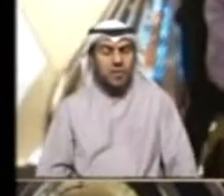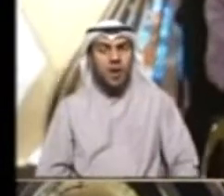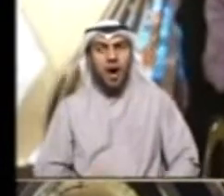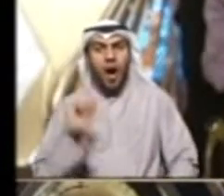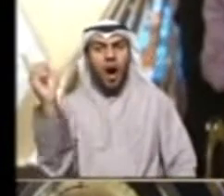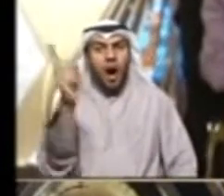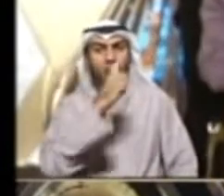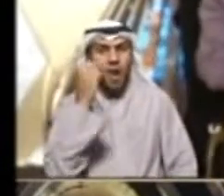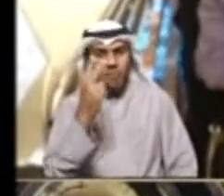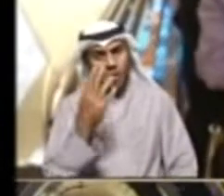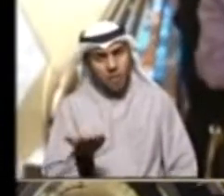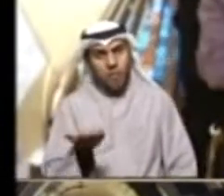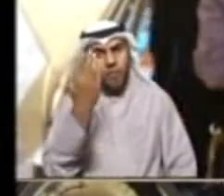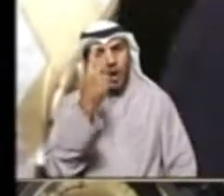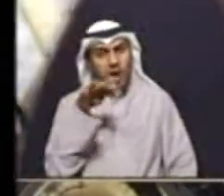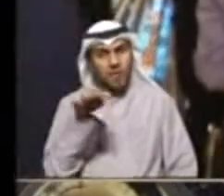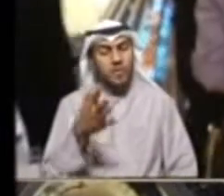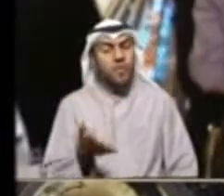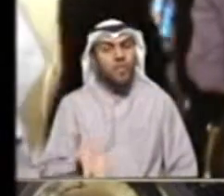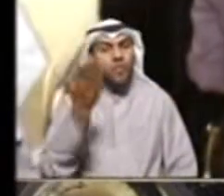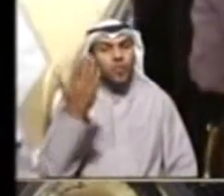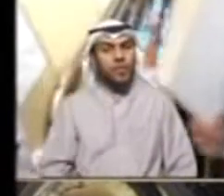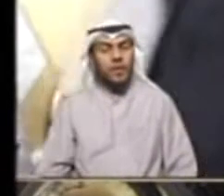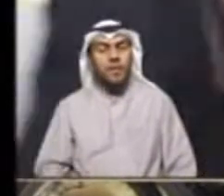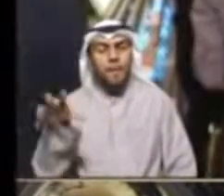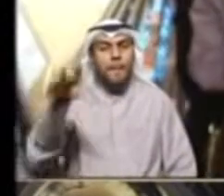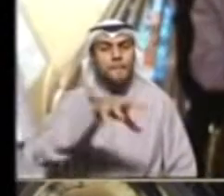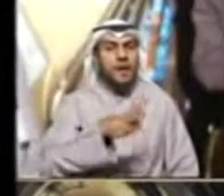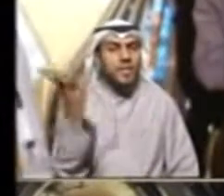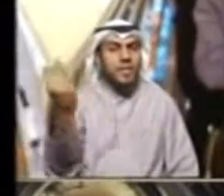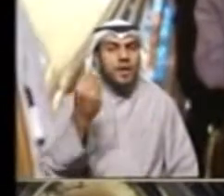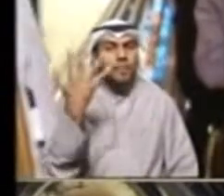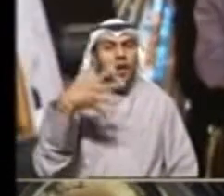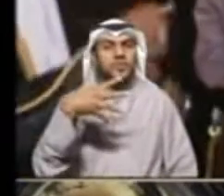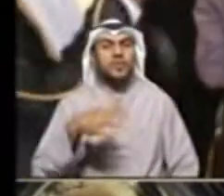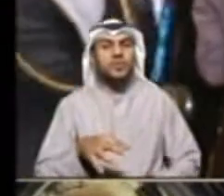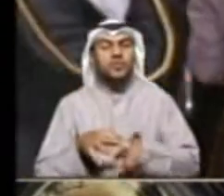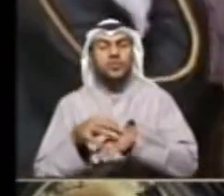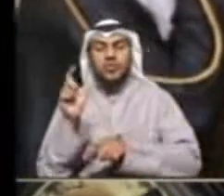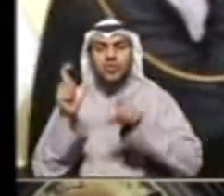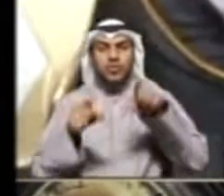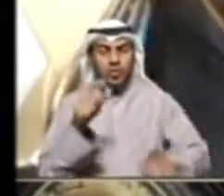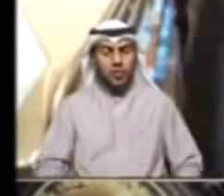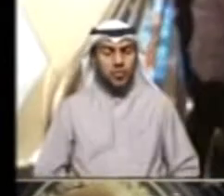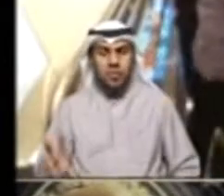عالمية من 50 دولة في العالم. فطبعا هناك رسالة واضحة